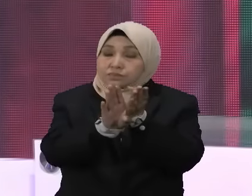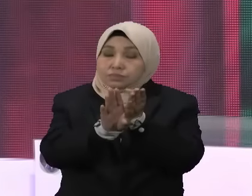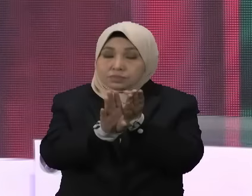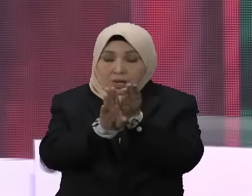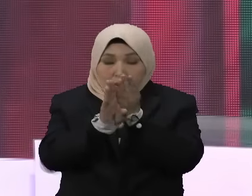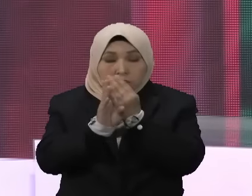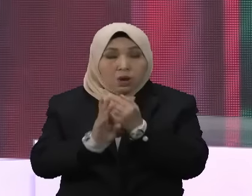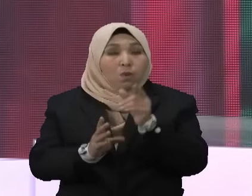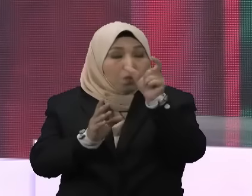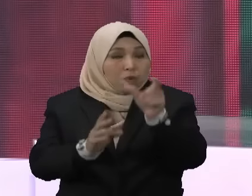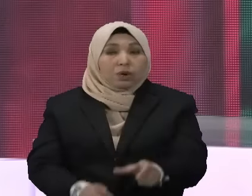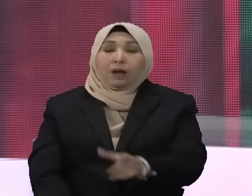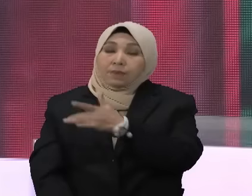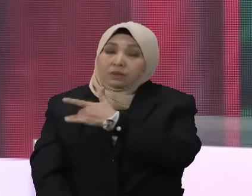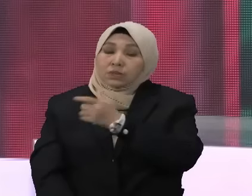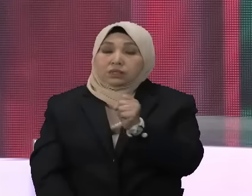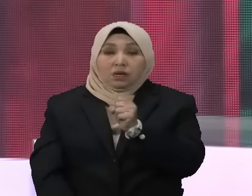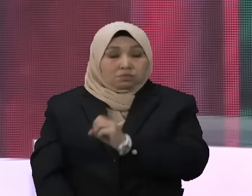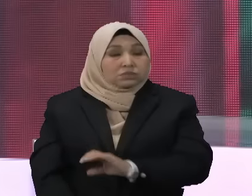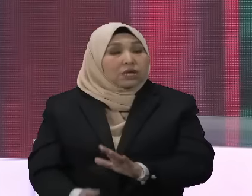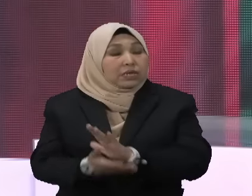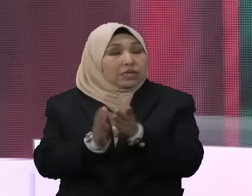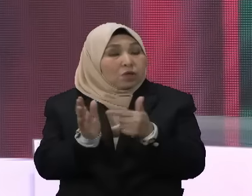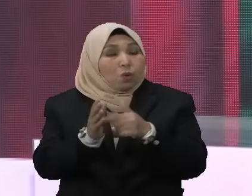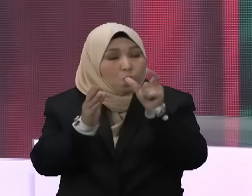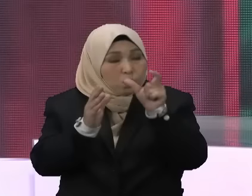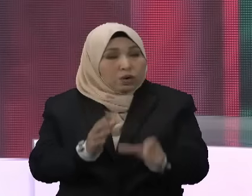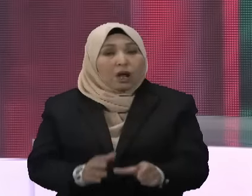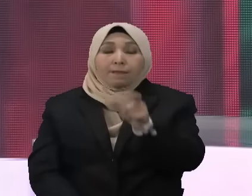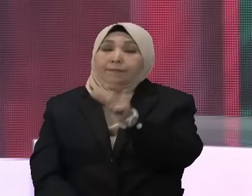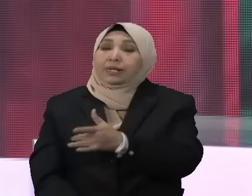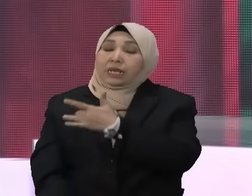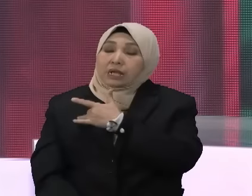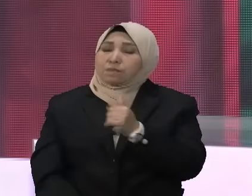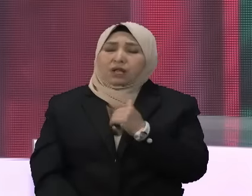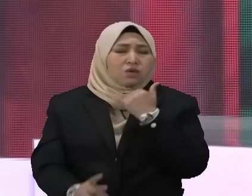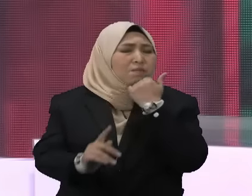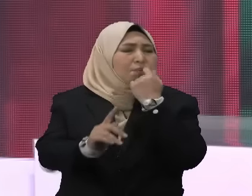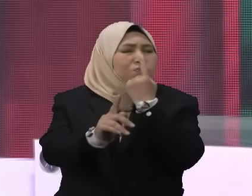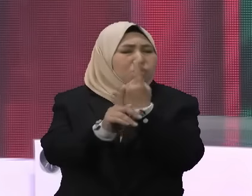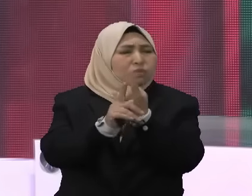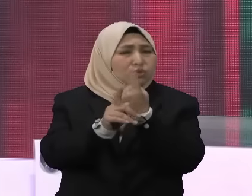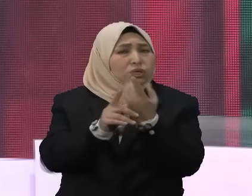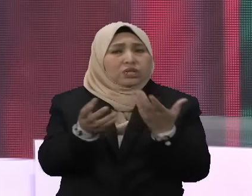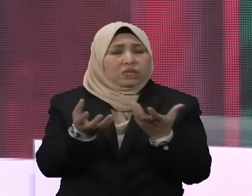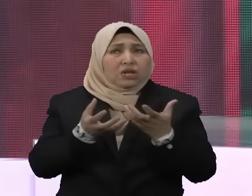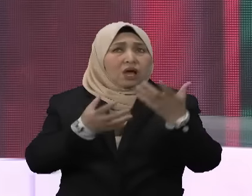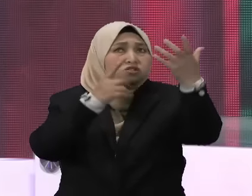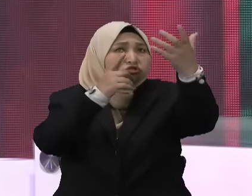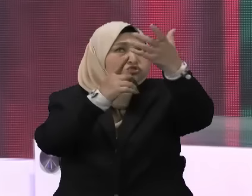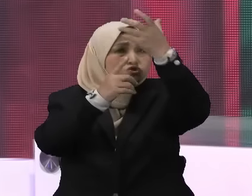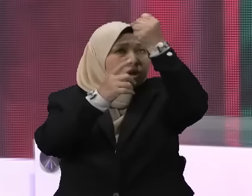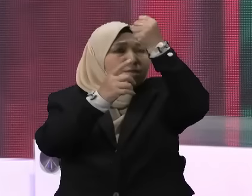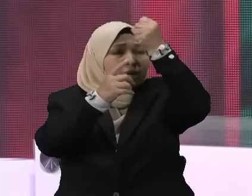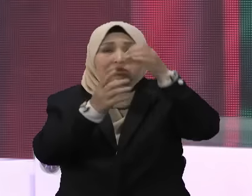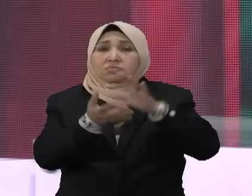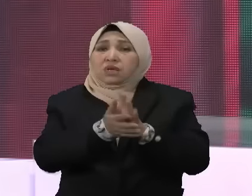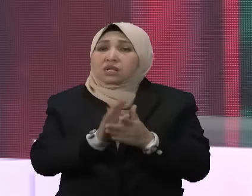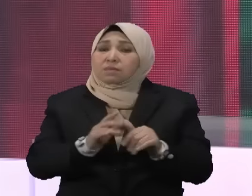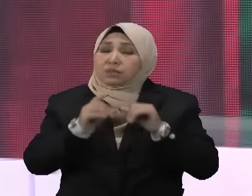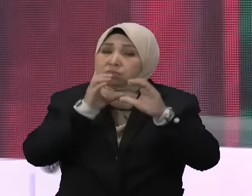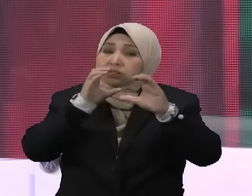al-mu'minun ya, bukannya alladzina yu'minun. Jadi ini orang beriman yang ideal yang ingin kita capai. Jadi bila bercakap tadi